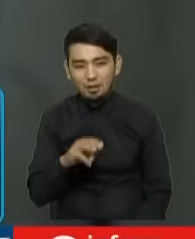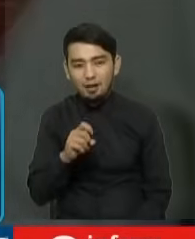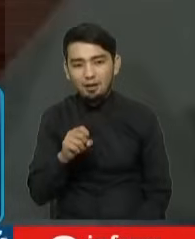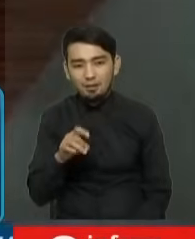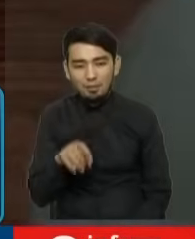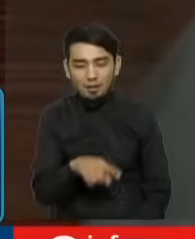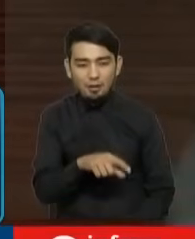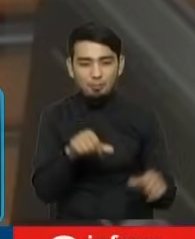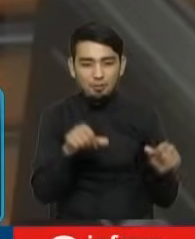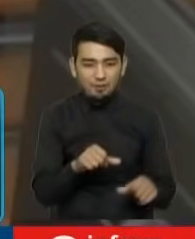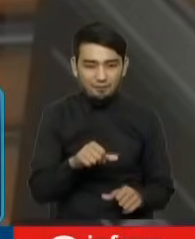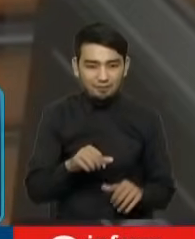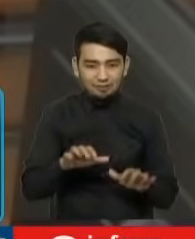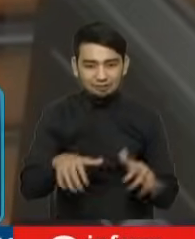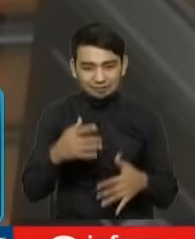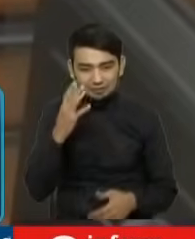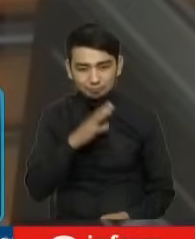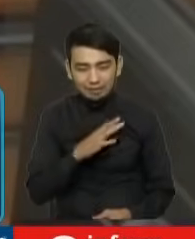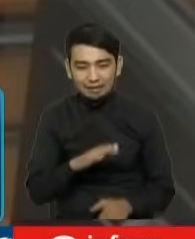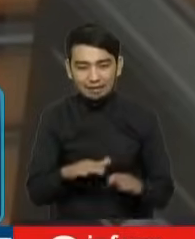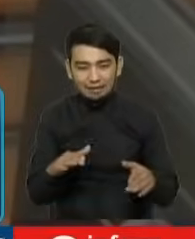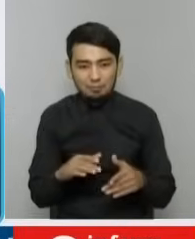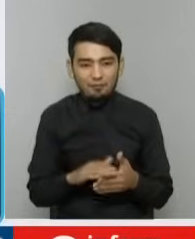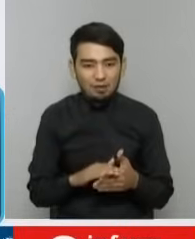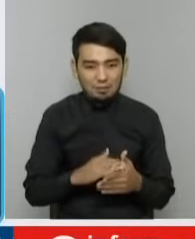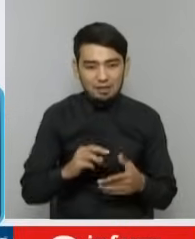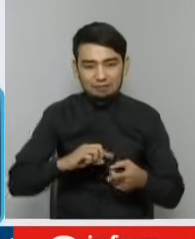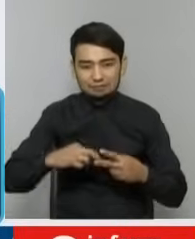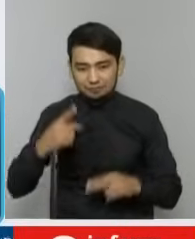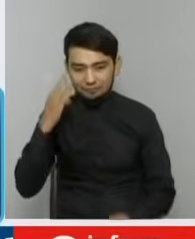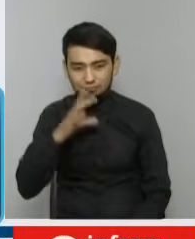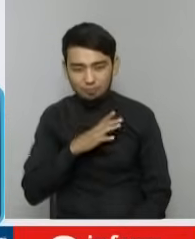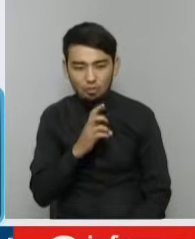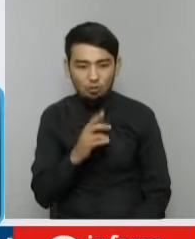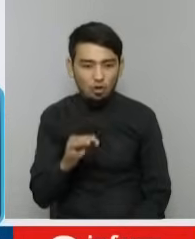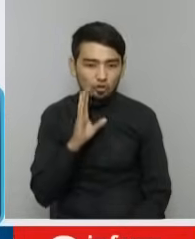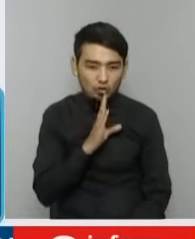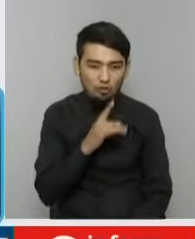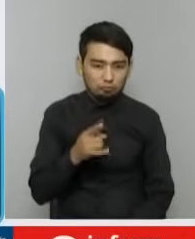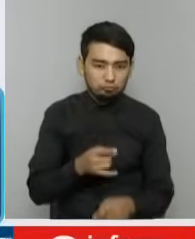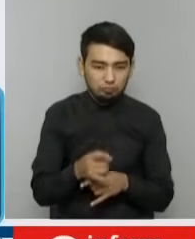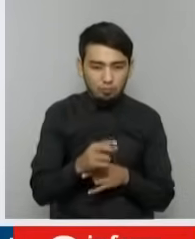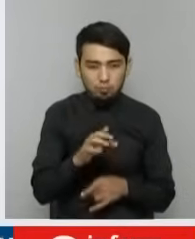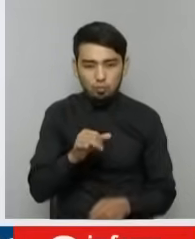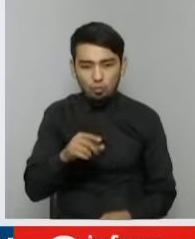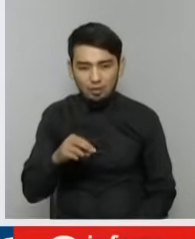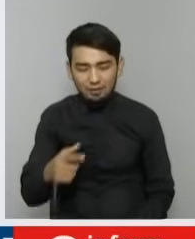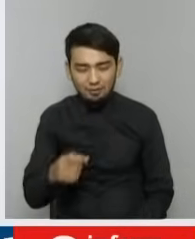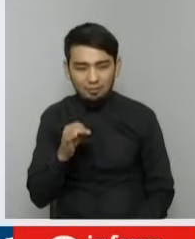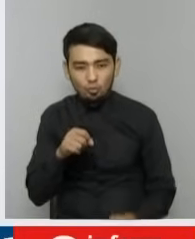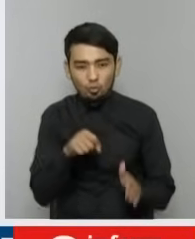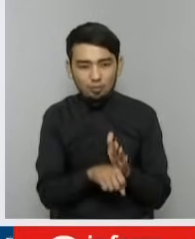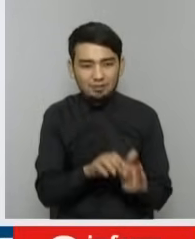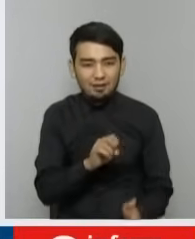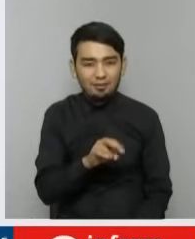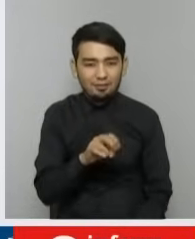его родительских прав и сменить фамилию детям. Женщина заявила, что они подвергаются буллингу из-за резонансного дела об убийстве